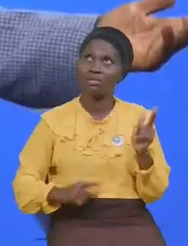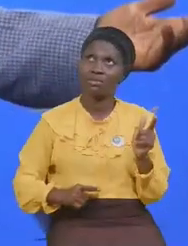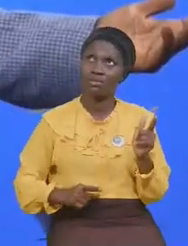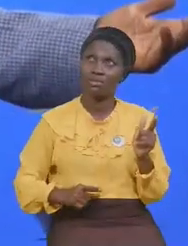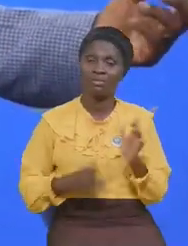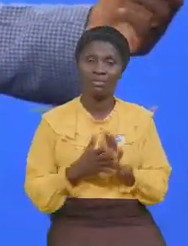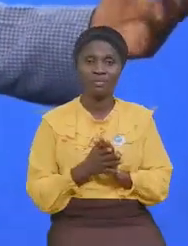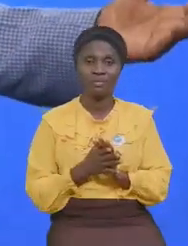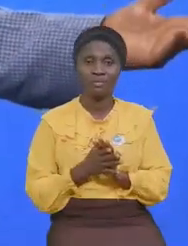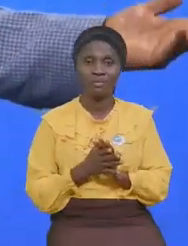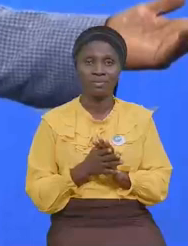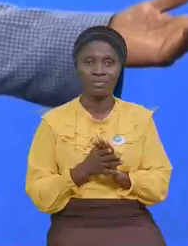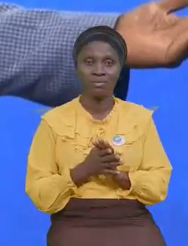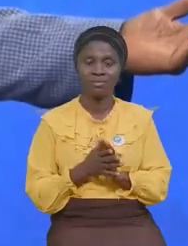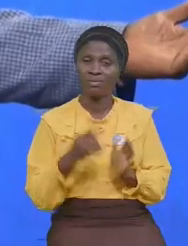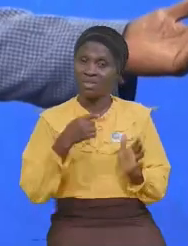Seigneur,